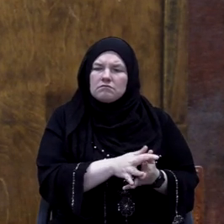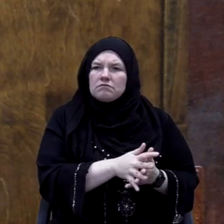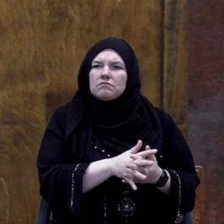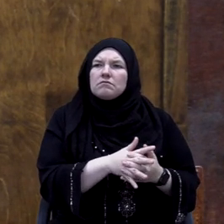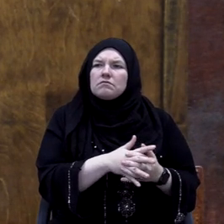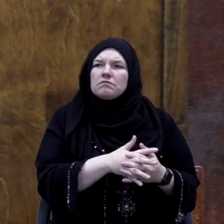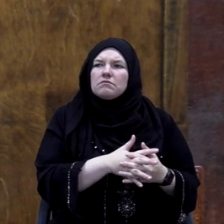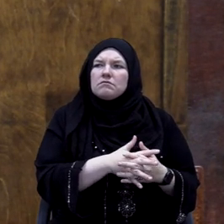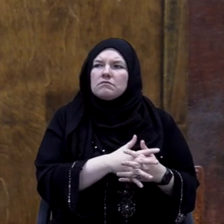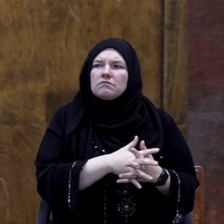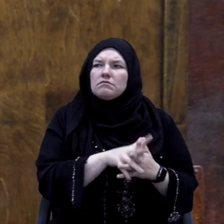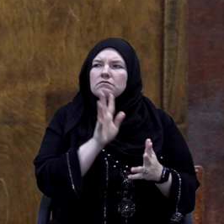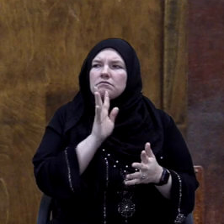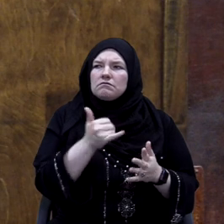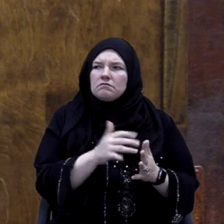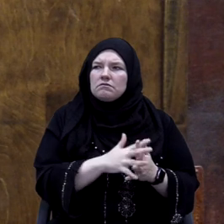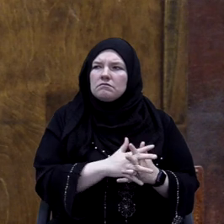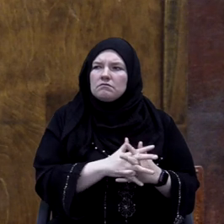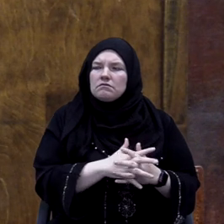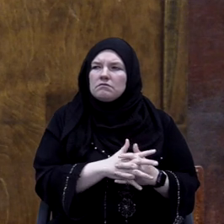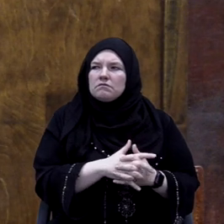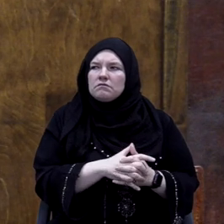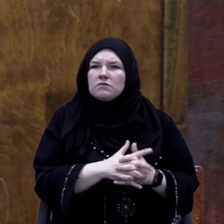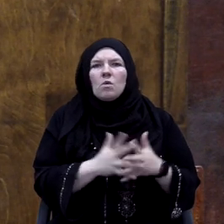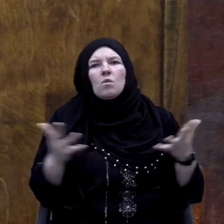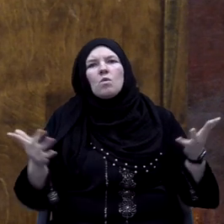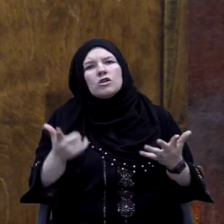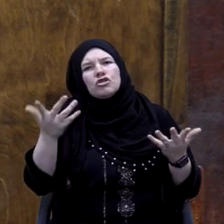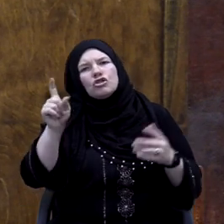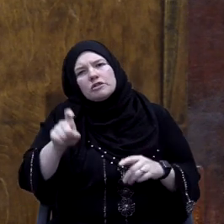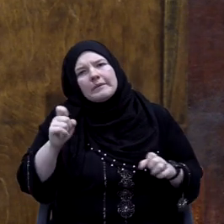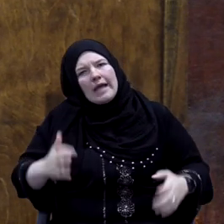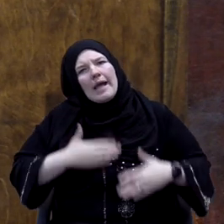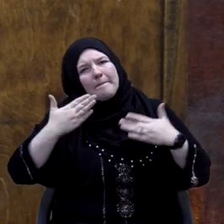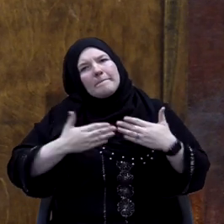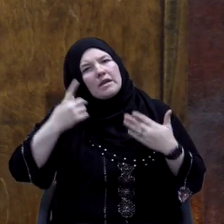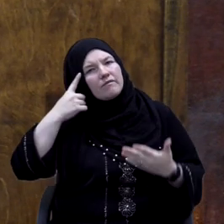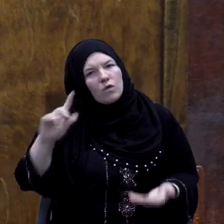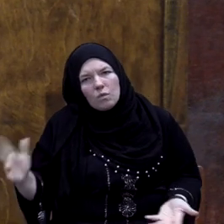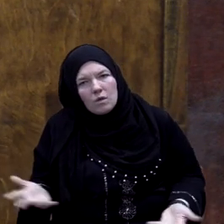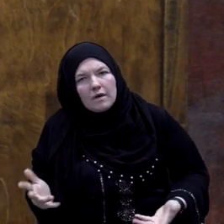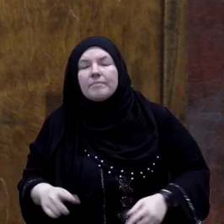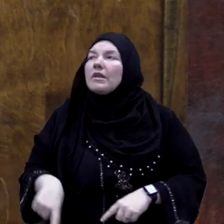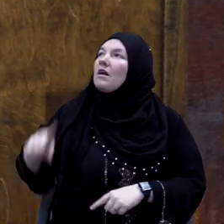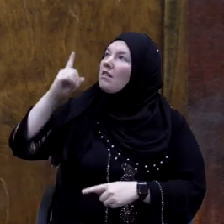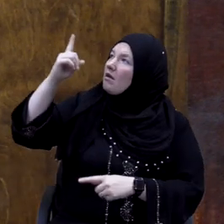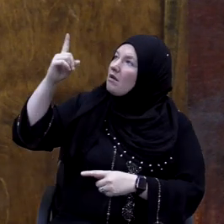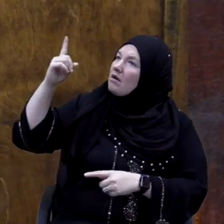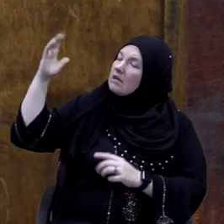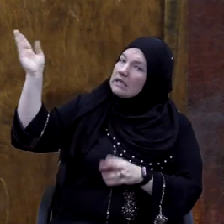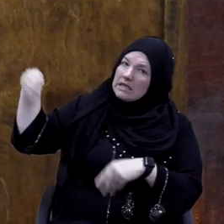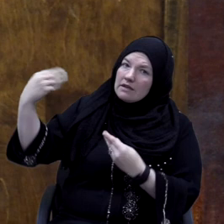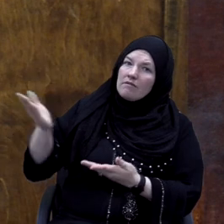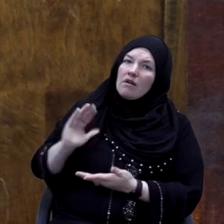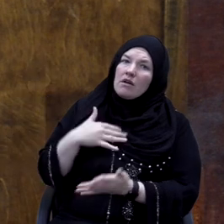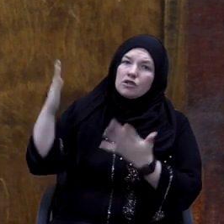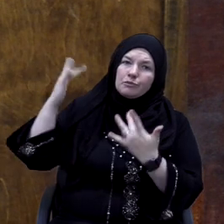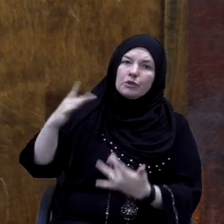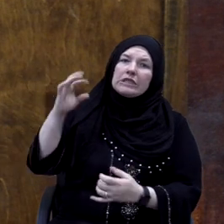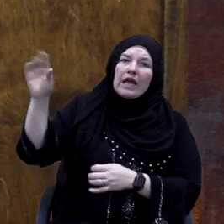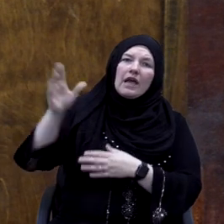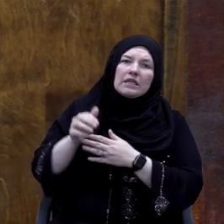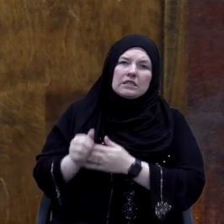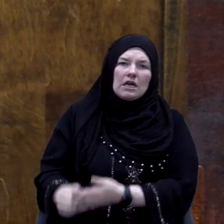فَبِذَٰلِكَ فَلْيَفْرَحُوا. What should we rejoice for? The mercy of Allah and His